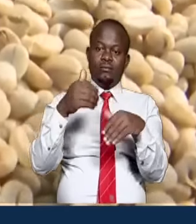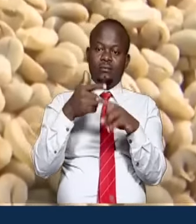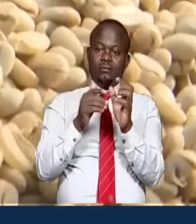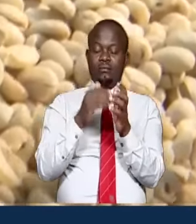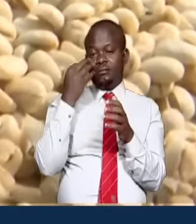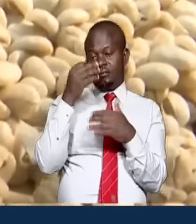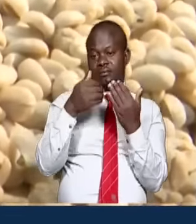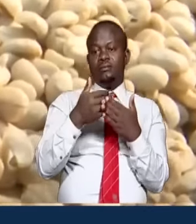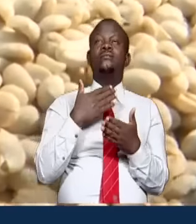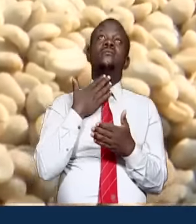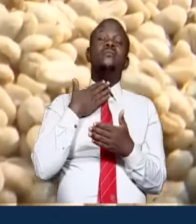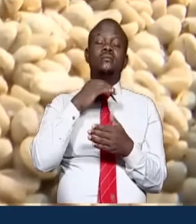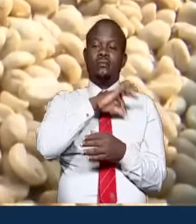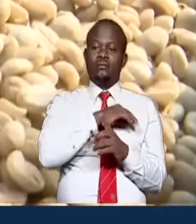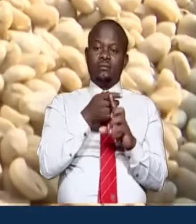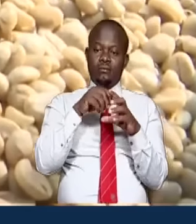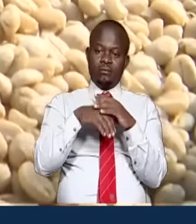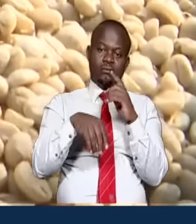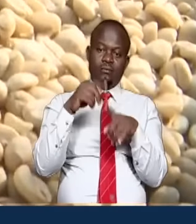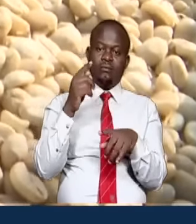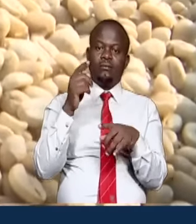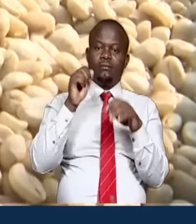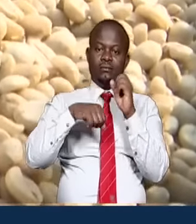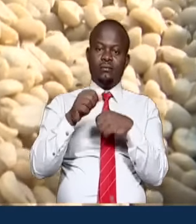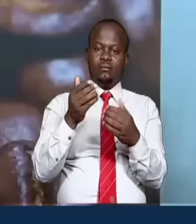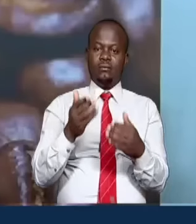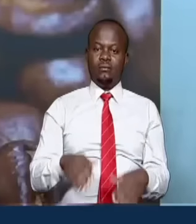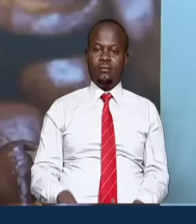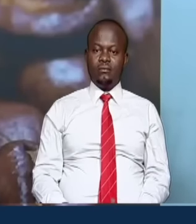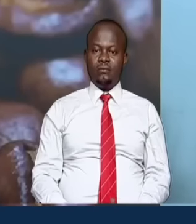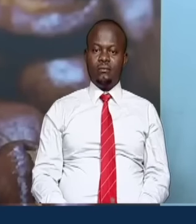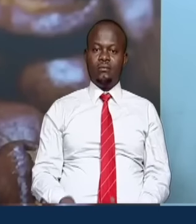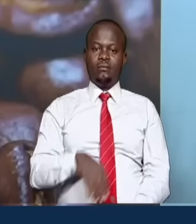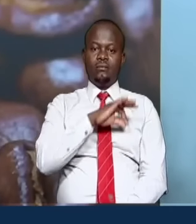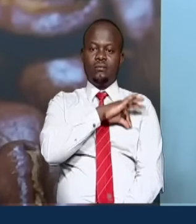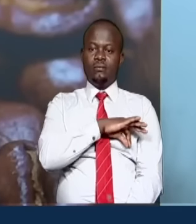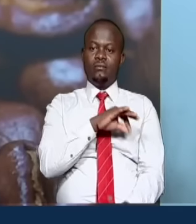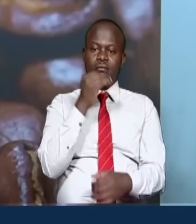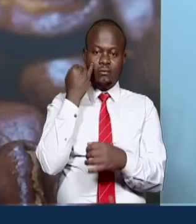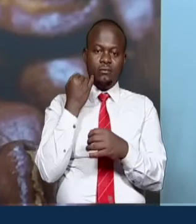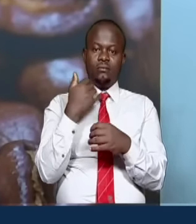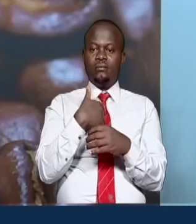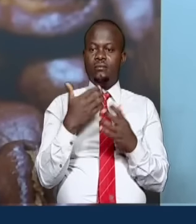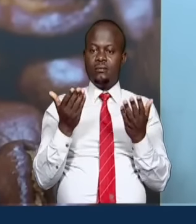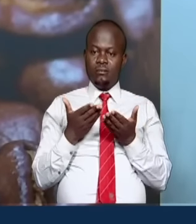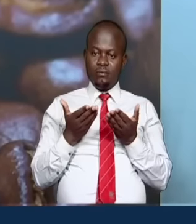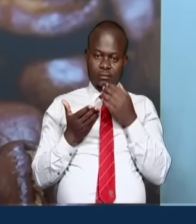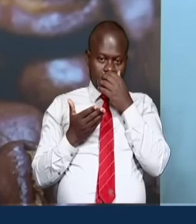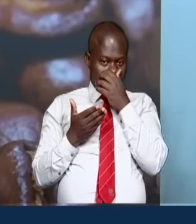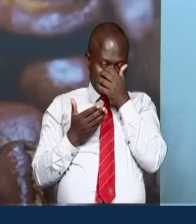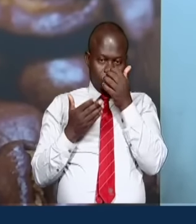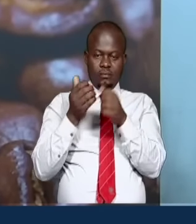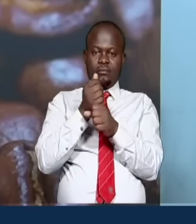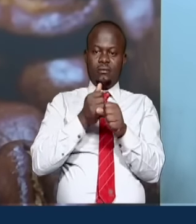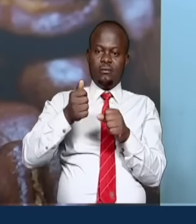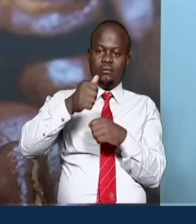niba nabo bifuza inyungu zituruka mu gutsinda aya marushanwa. Inyungu ikomeye bagira nuko ikawa